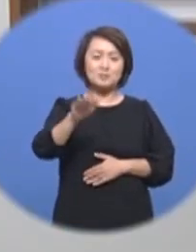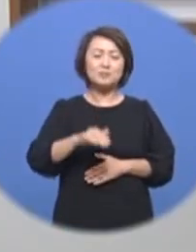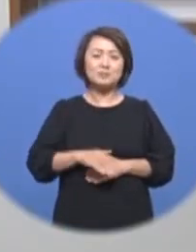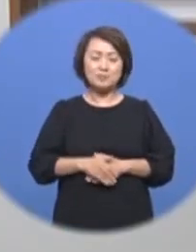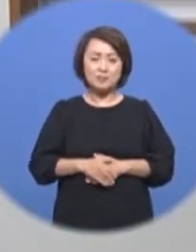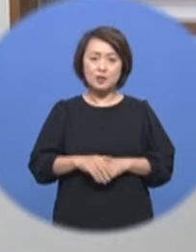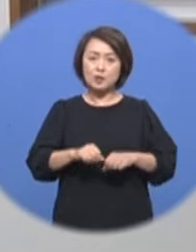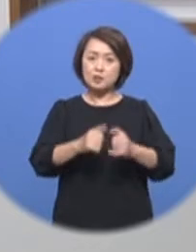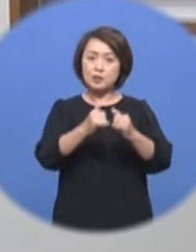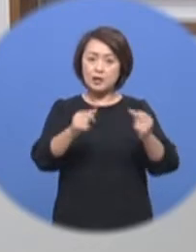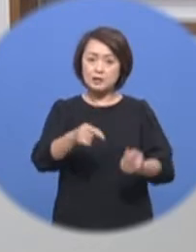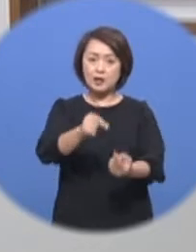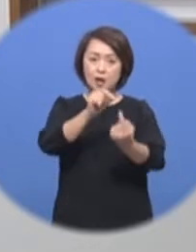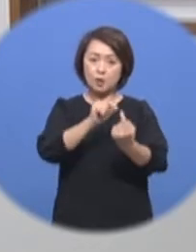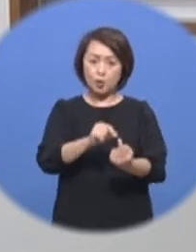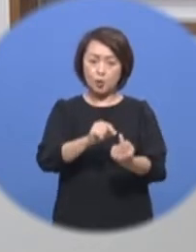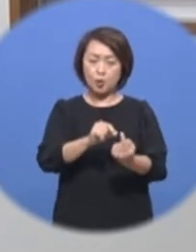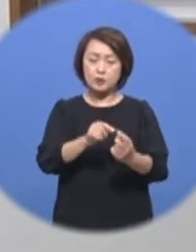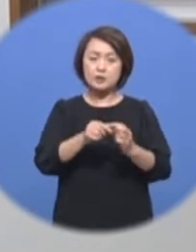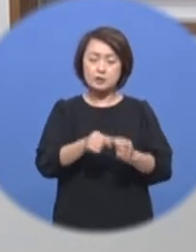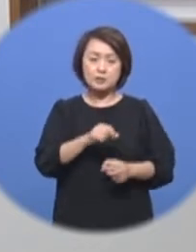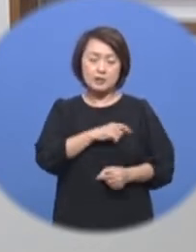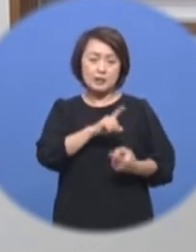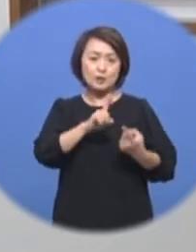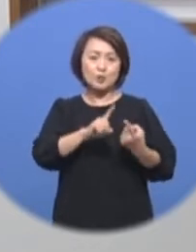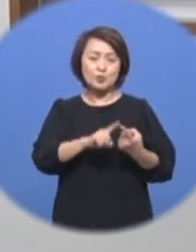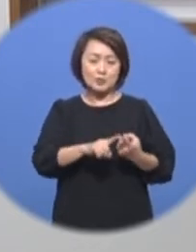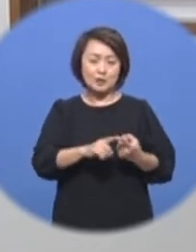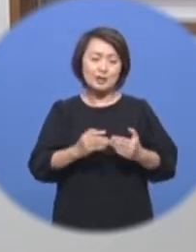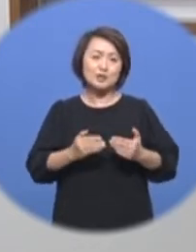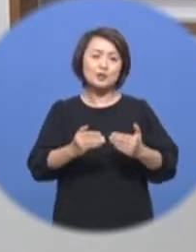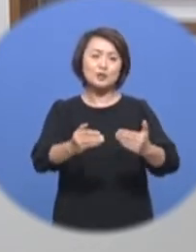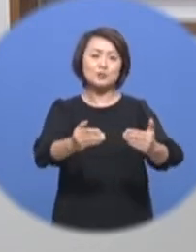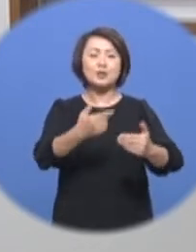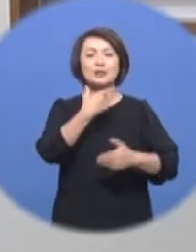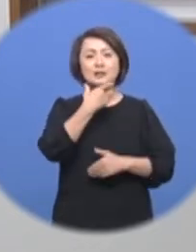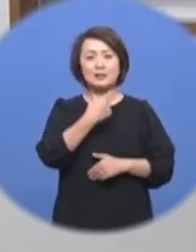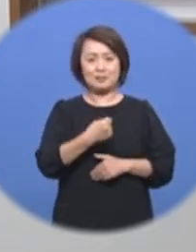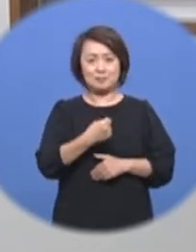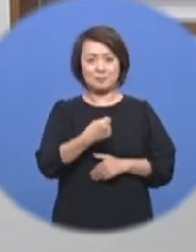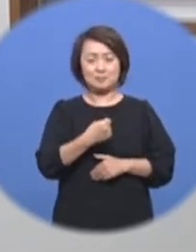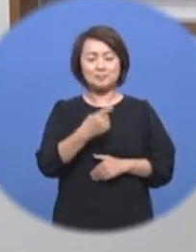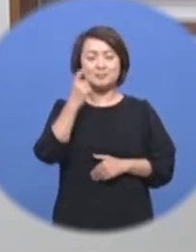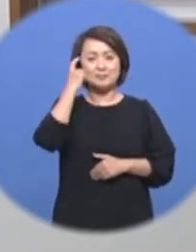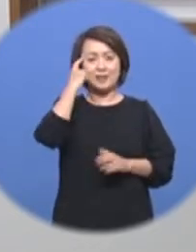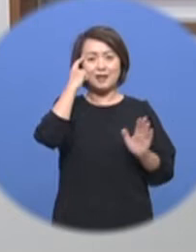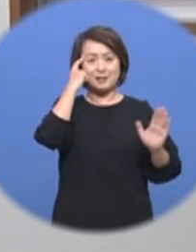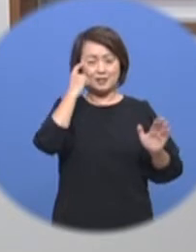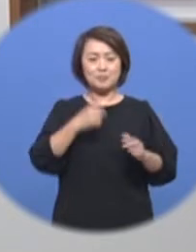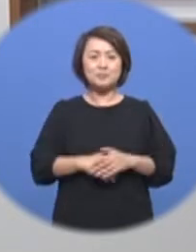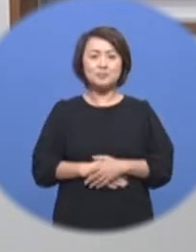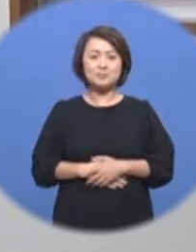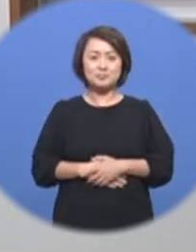障害者雇用については積極的に進めていきたいと というふうに考えています